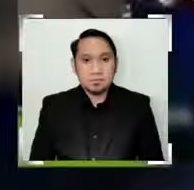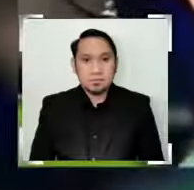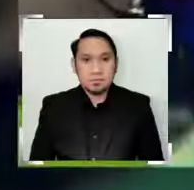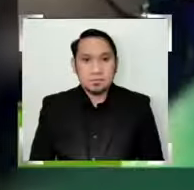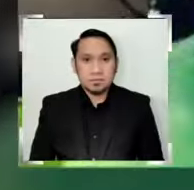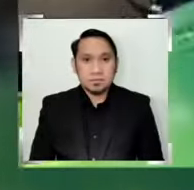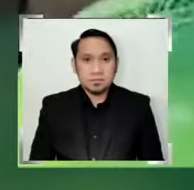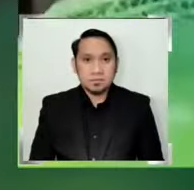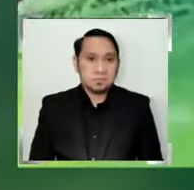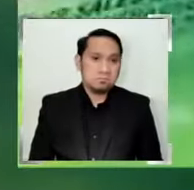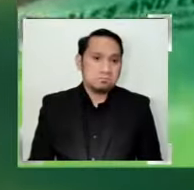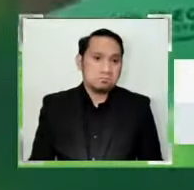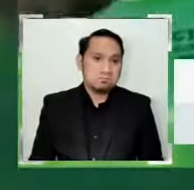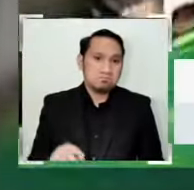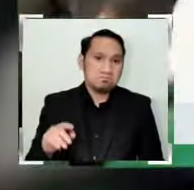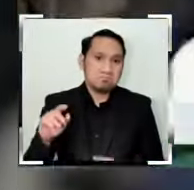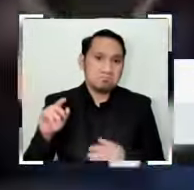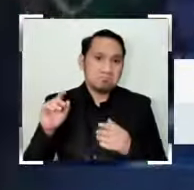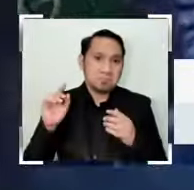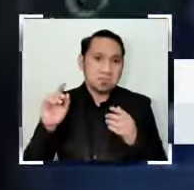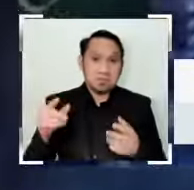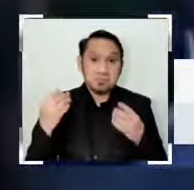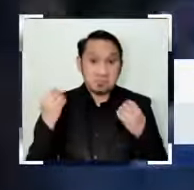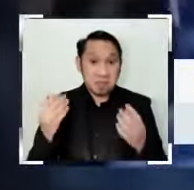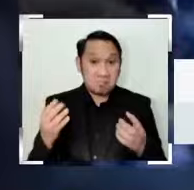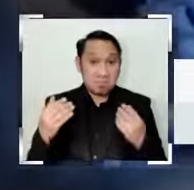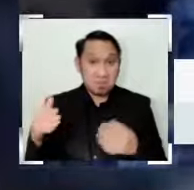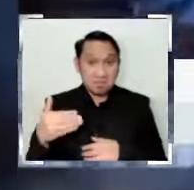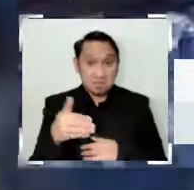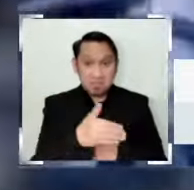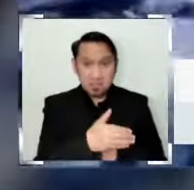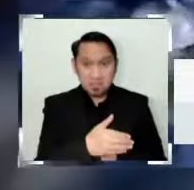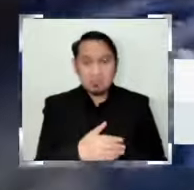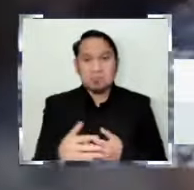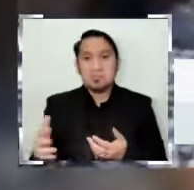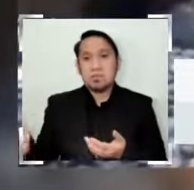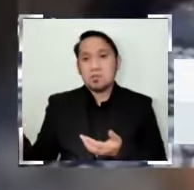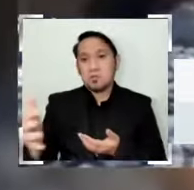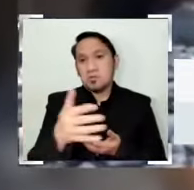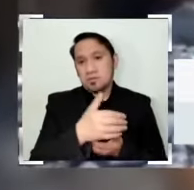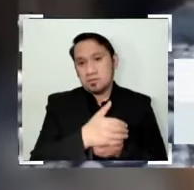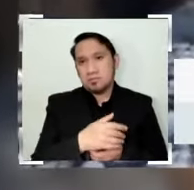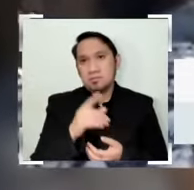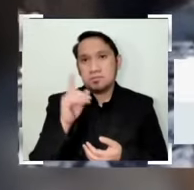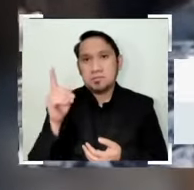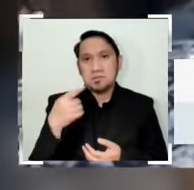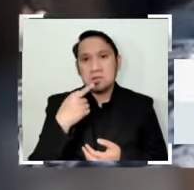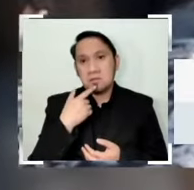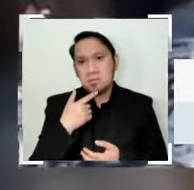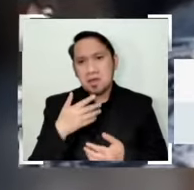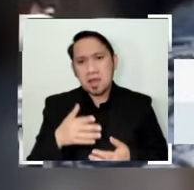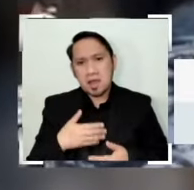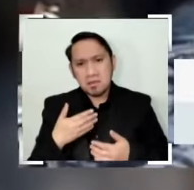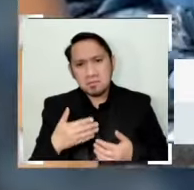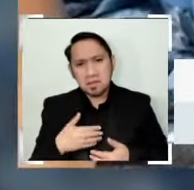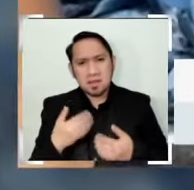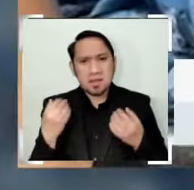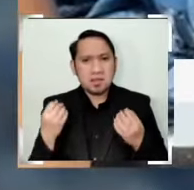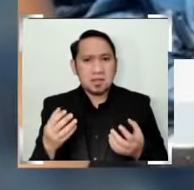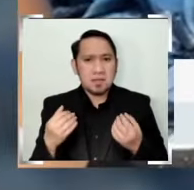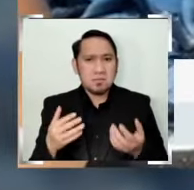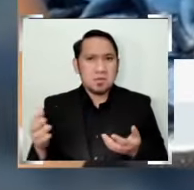Mahigit isang toneladang isdang tabas o moonfish ang nalambat sa Barbasa, Antique. Nakintuwa nila sa dami ng huling isda sa pamamagitan